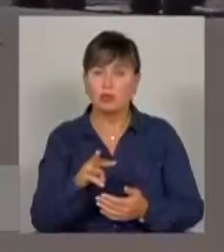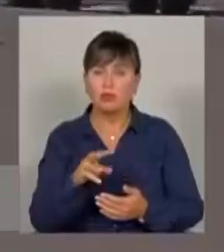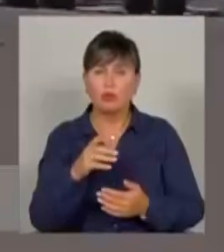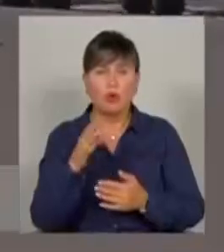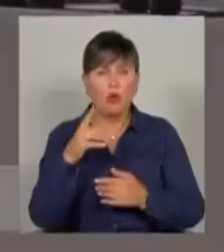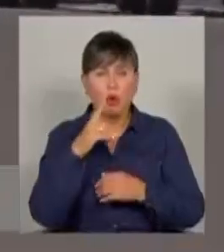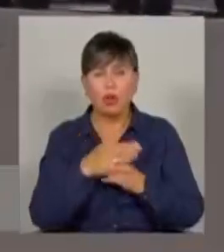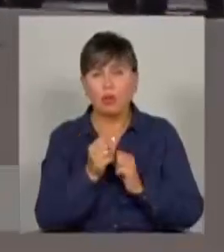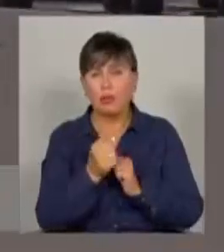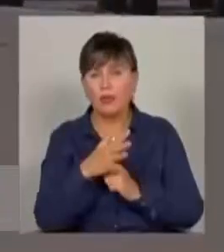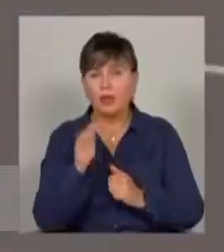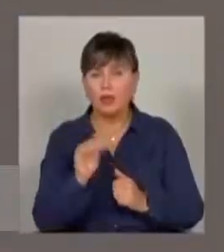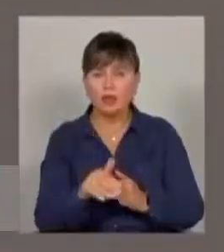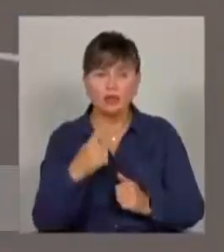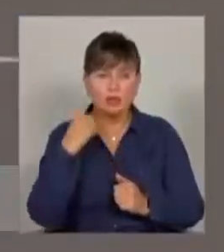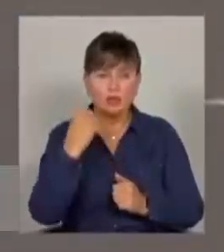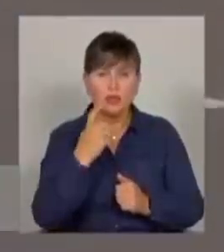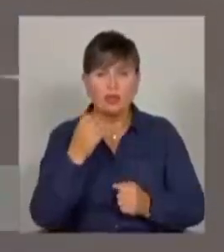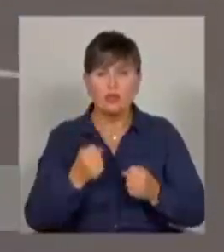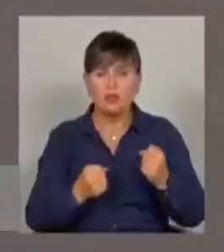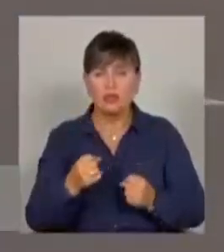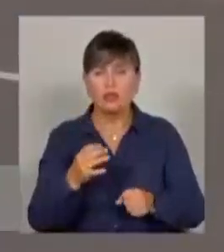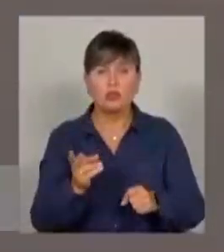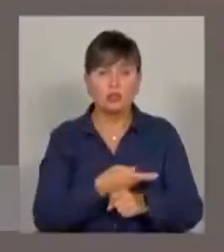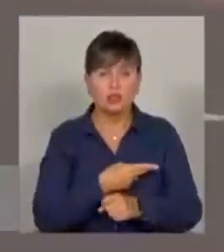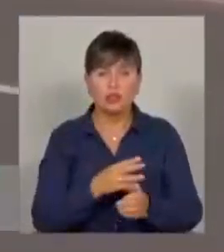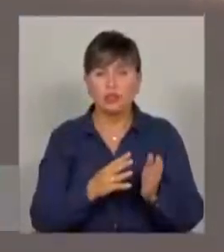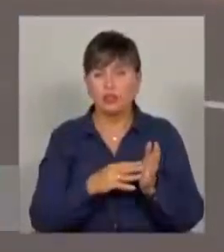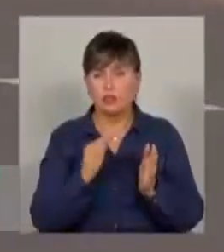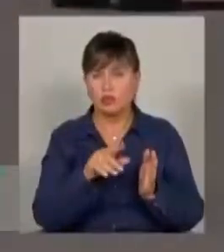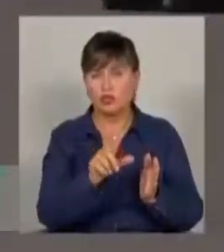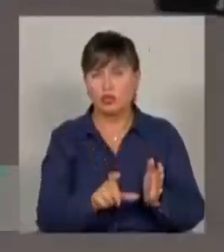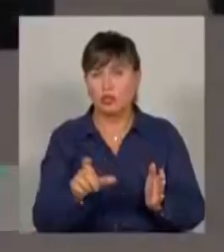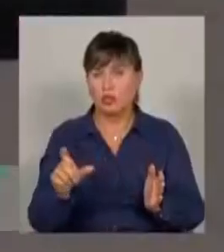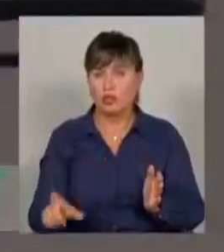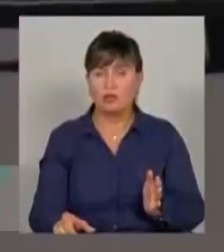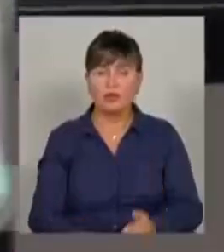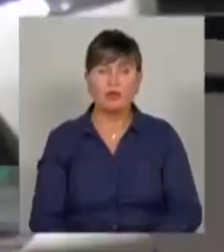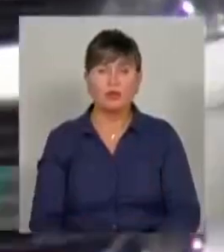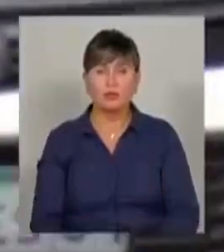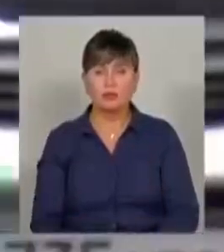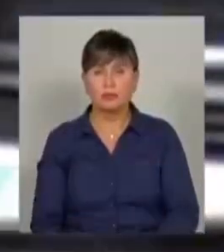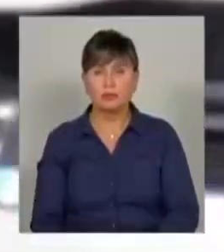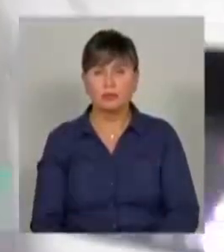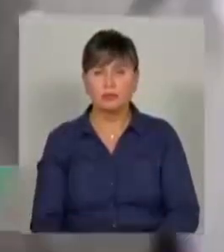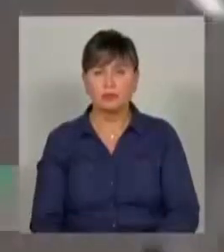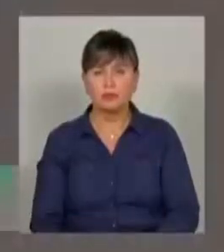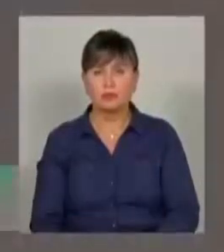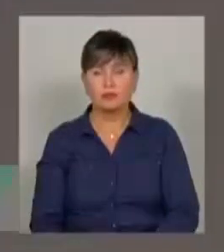пьяных водителей. А право управления лишили 9 тысяч человек. Далее Насипова, Данияр Умар, Дастан Темирбекула, телеканал Алматы, Астана.